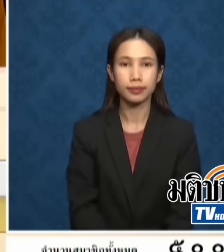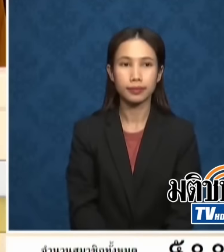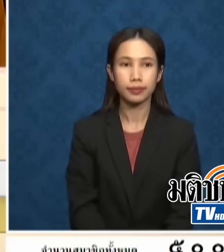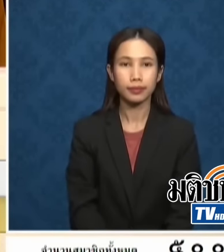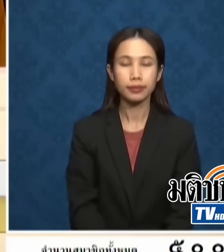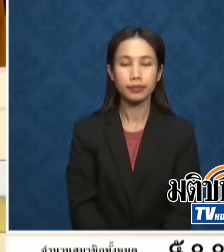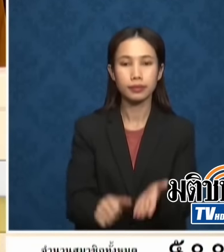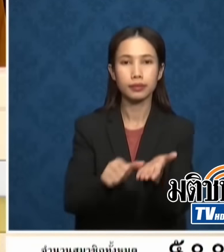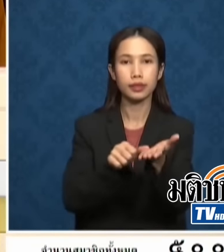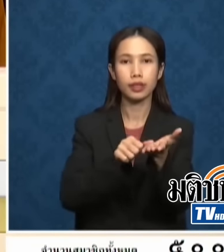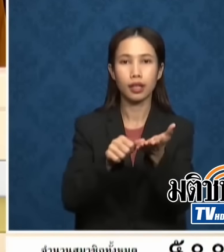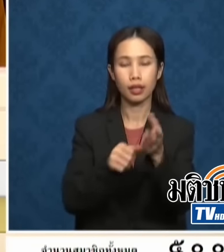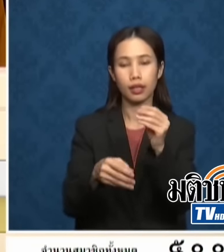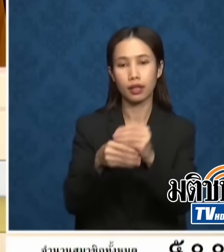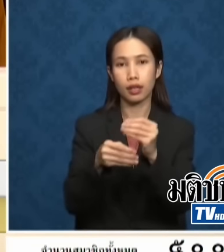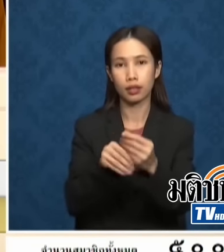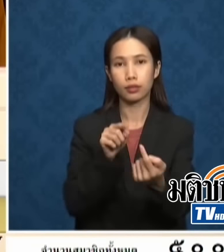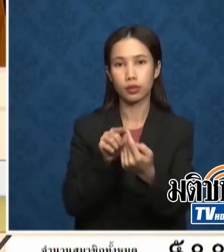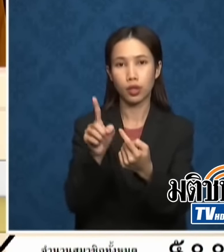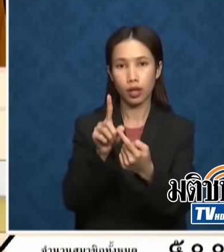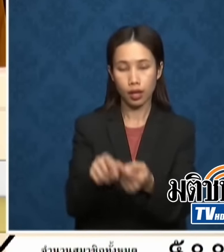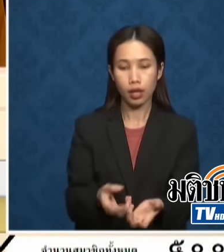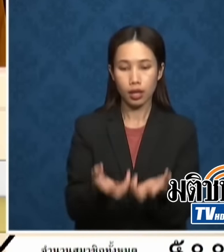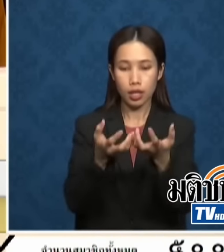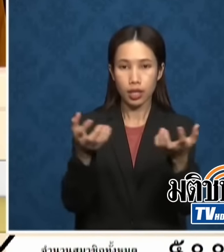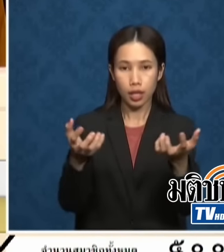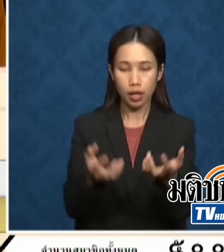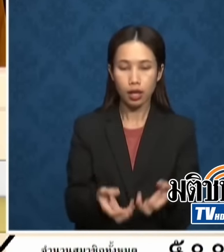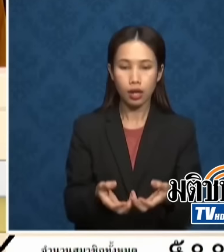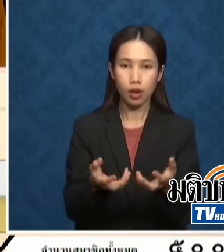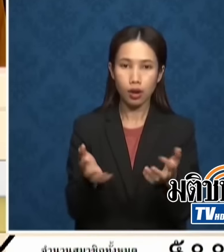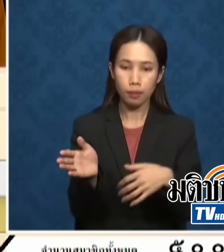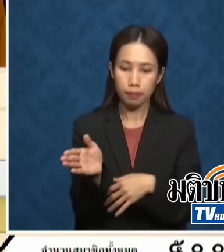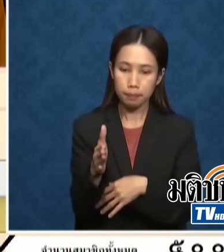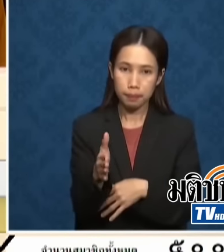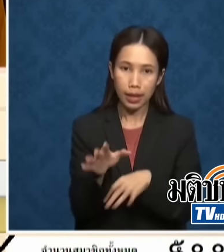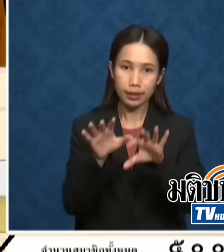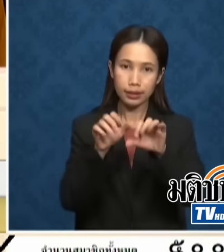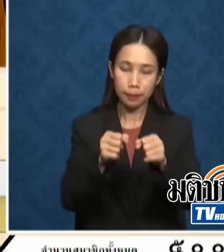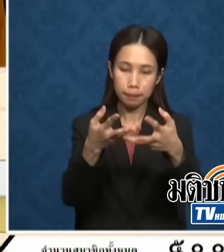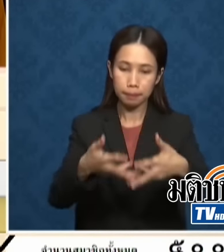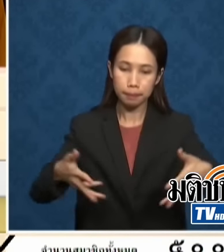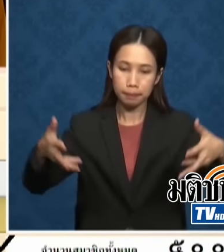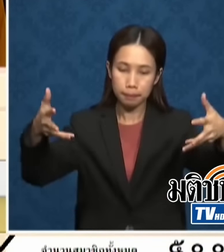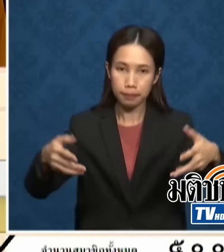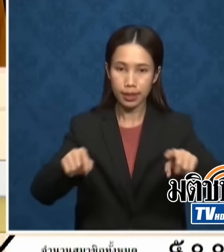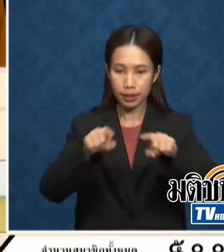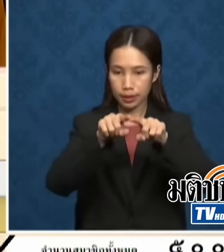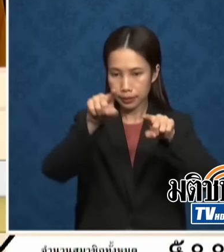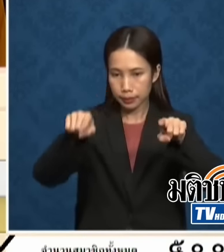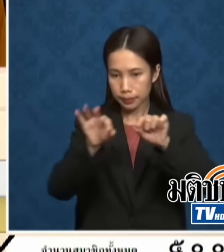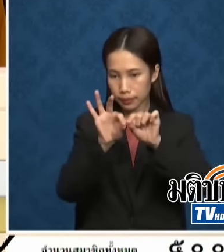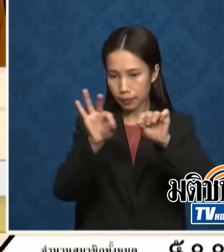การแก้ไขเพิ่มเติมให้สามารถใช้เครื่องมืออวนล้อมจับที่มีช่องตาอวนเล็กกว่